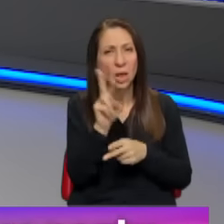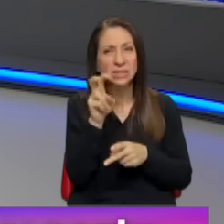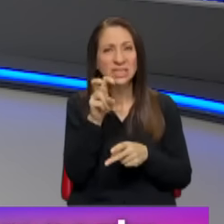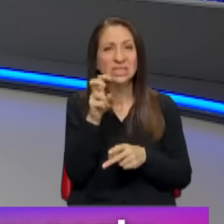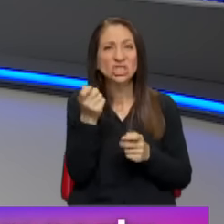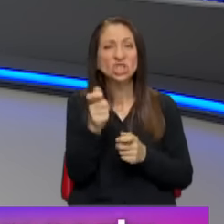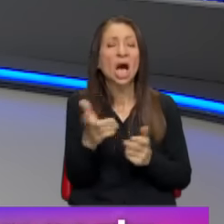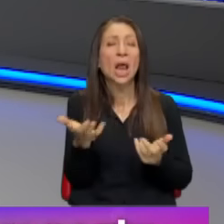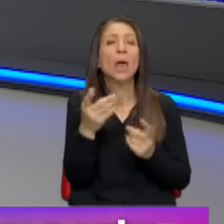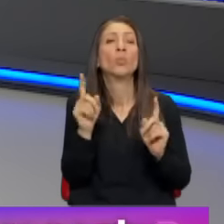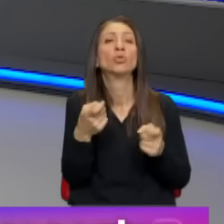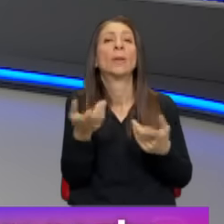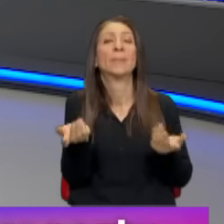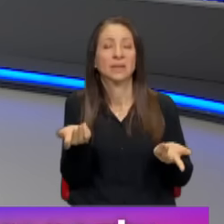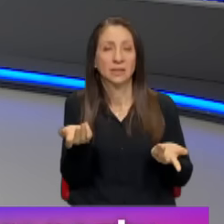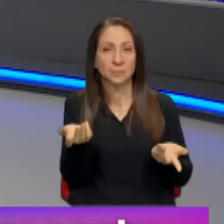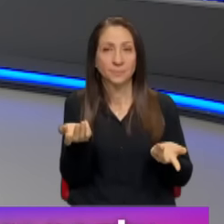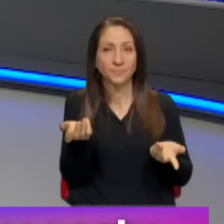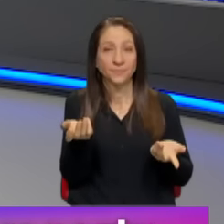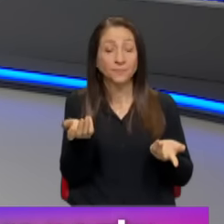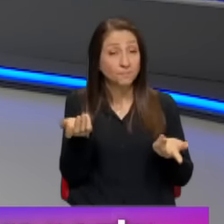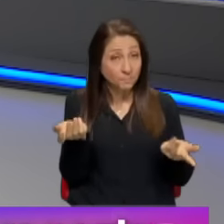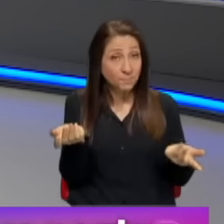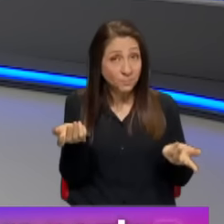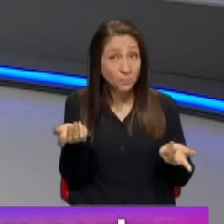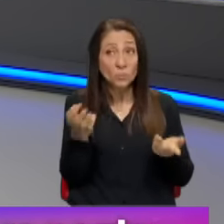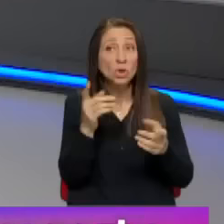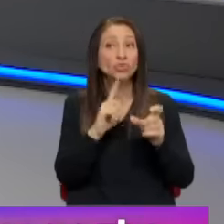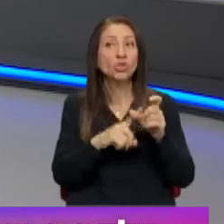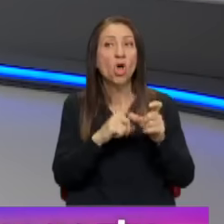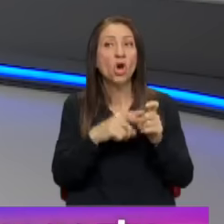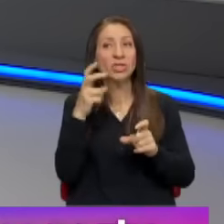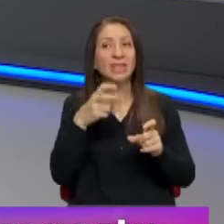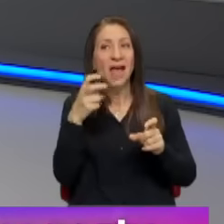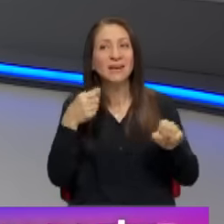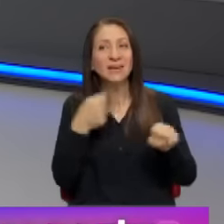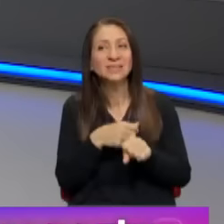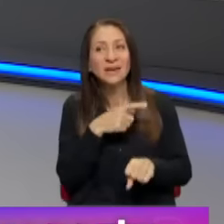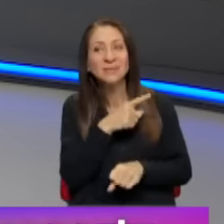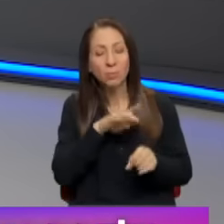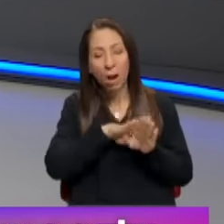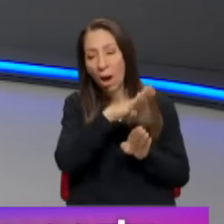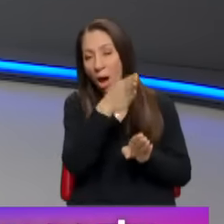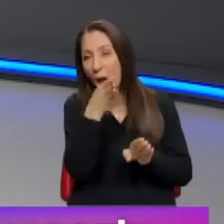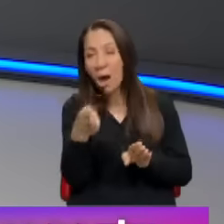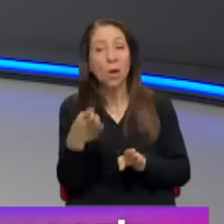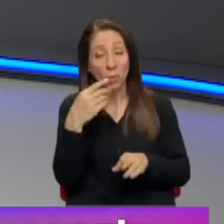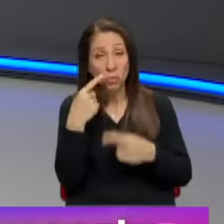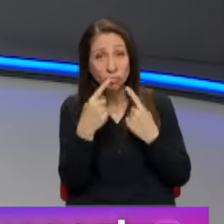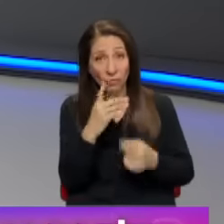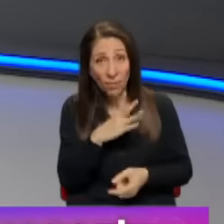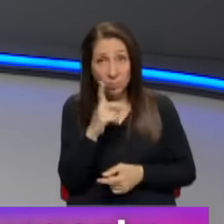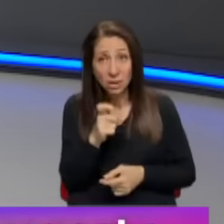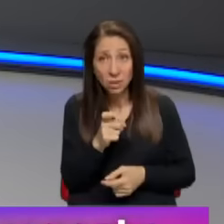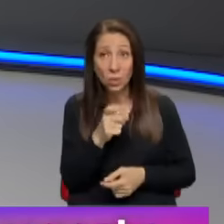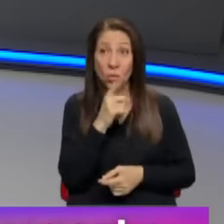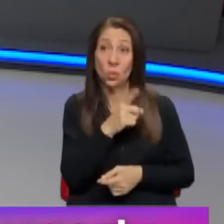işçi hala toprağın altında. Peki Çorlu tren faciası, bundan söz eden var mı?